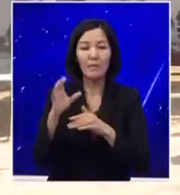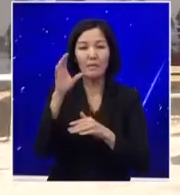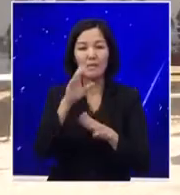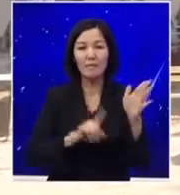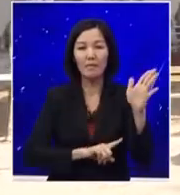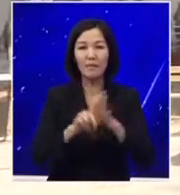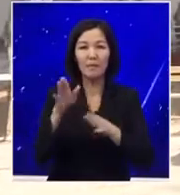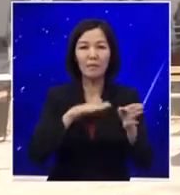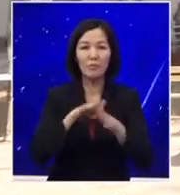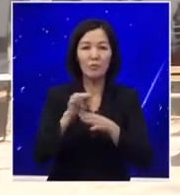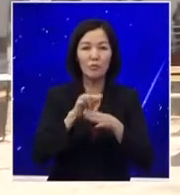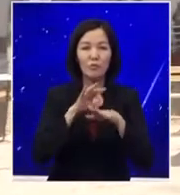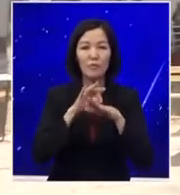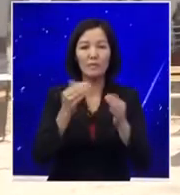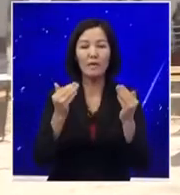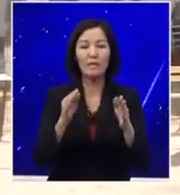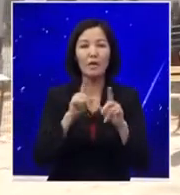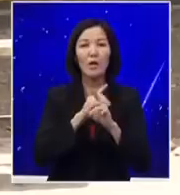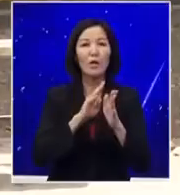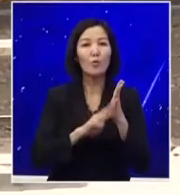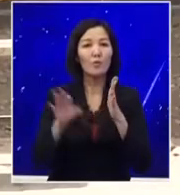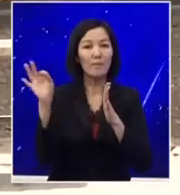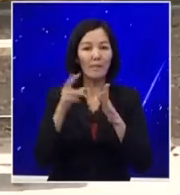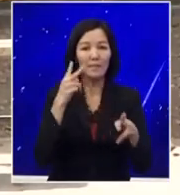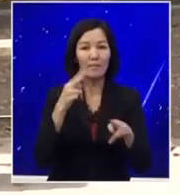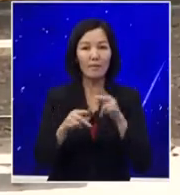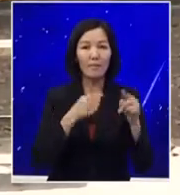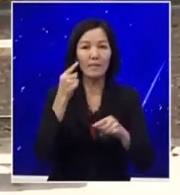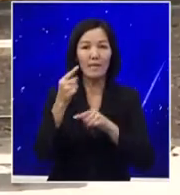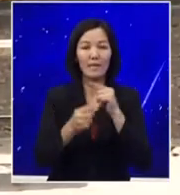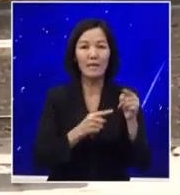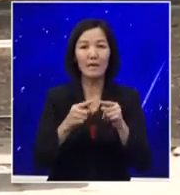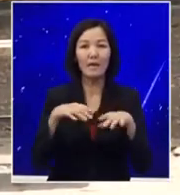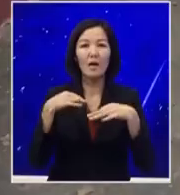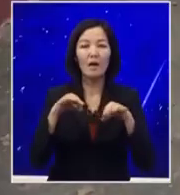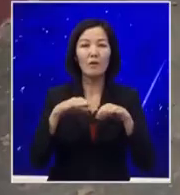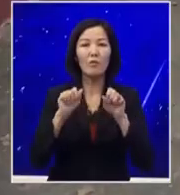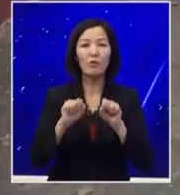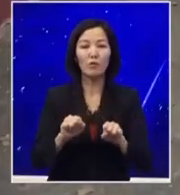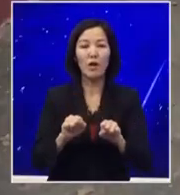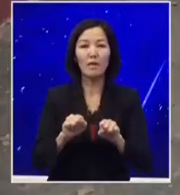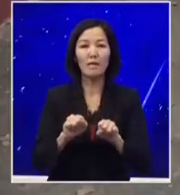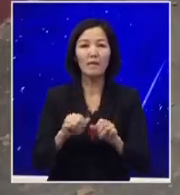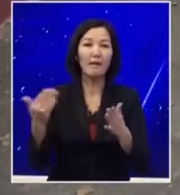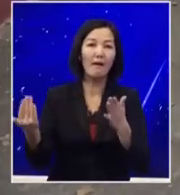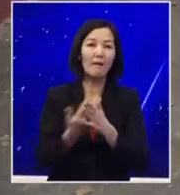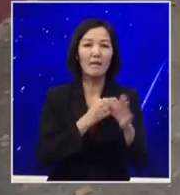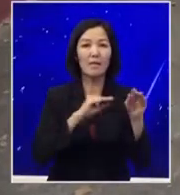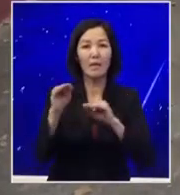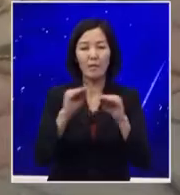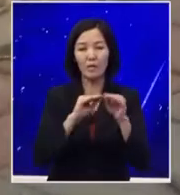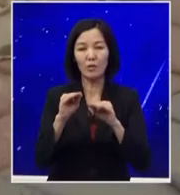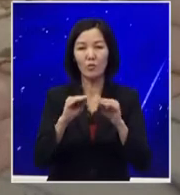күрделі жөндеу басталып, қазір нысан 90%-ға бітіп тұр. Ендігі күш автоколік тұрағын қайта жөндеп, ауланы абаттандыруға салынып